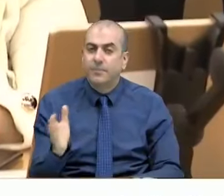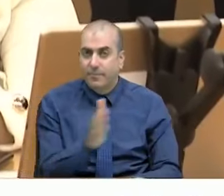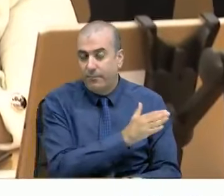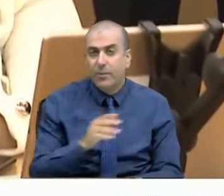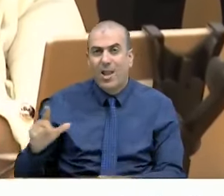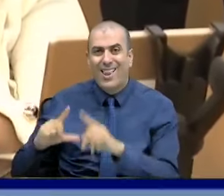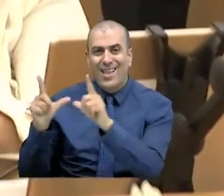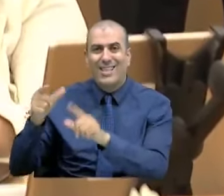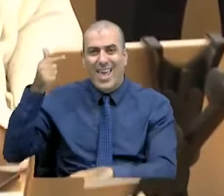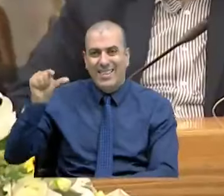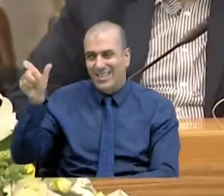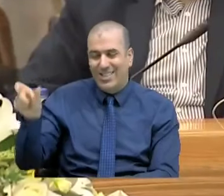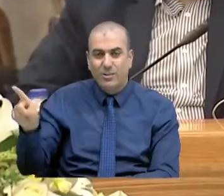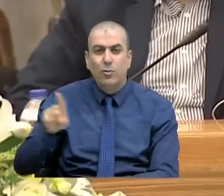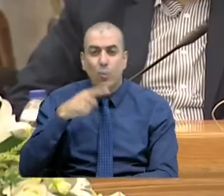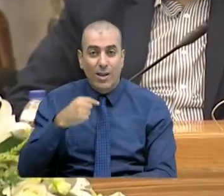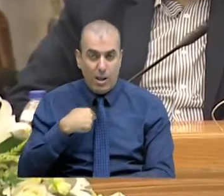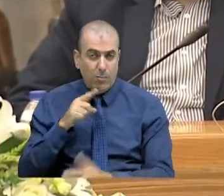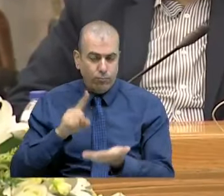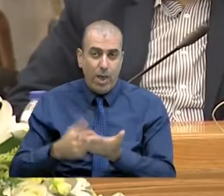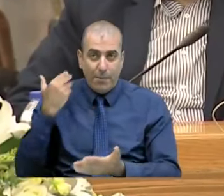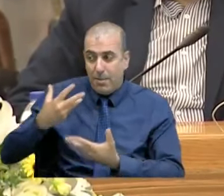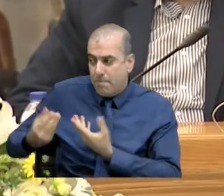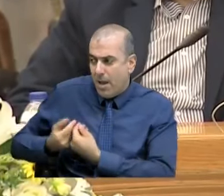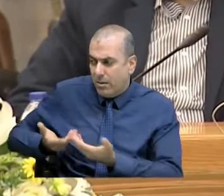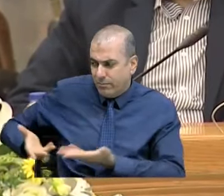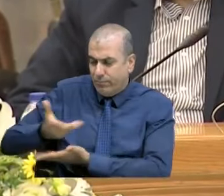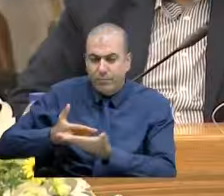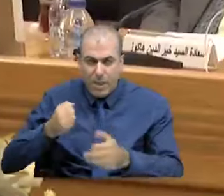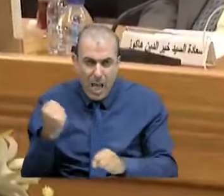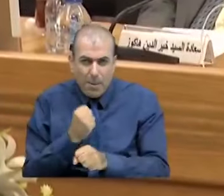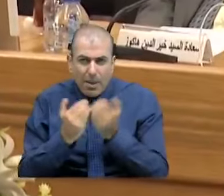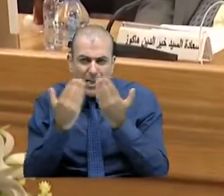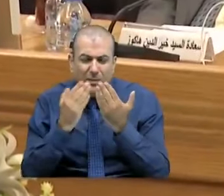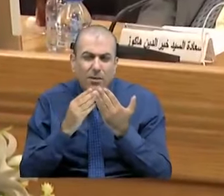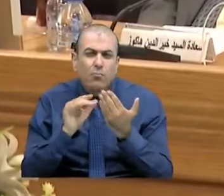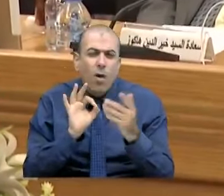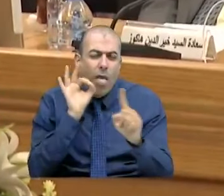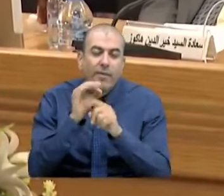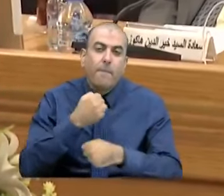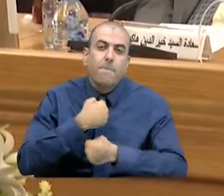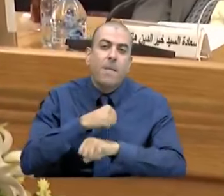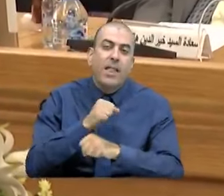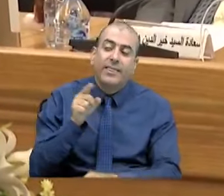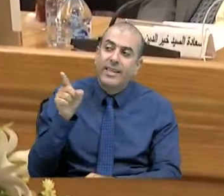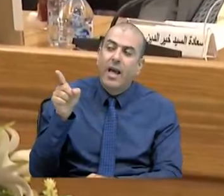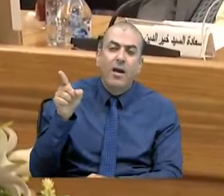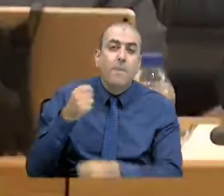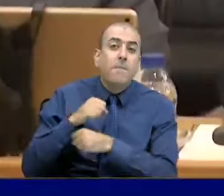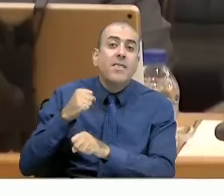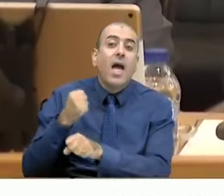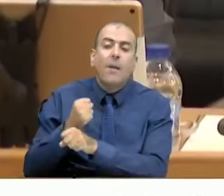الاداريه العين خالد البكار الى ان الدراسه تضمنت دور البلديات في التنميه المستدامه التي من شانها ترشيق القطاع العام